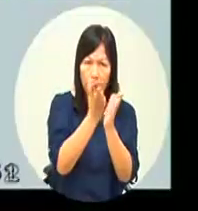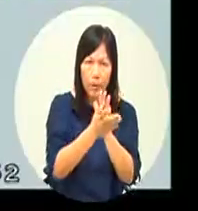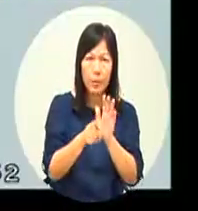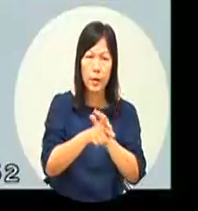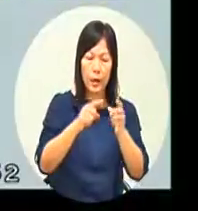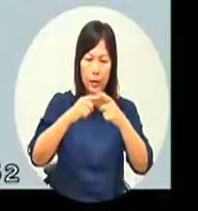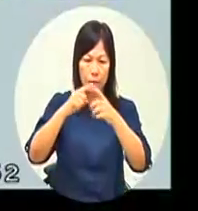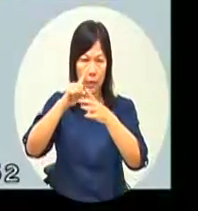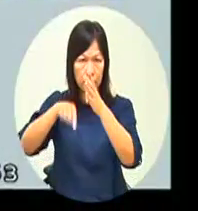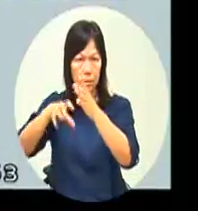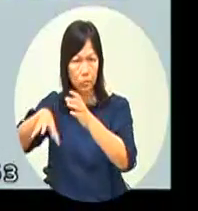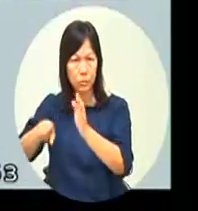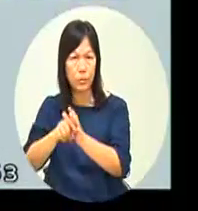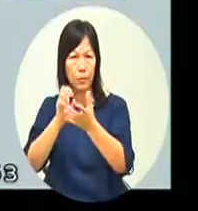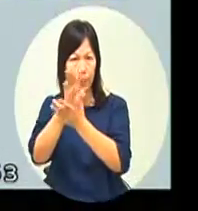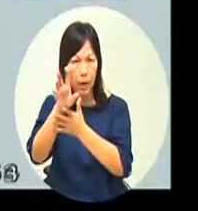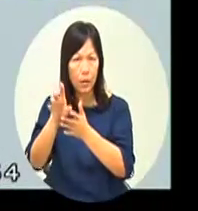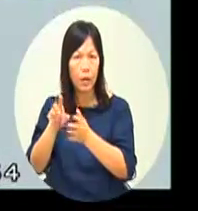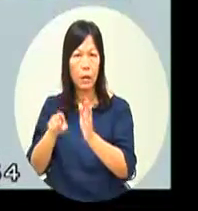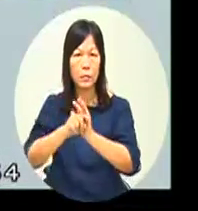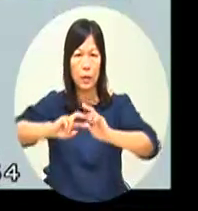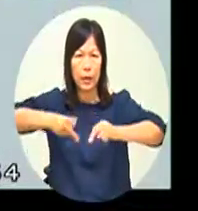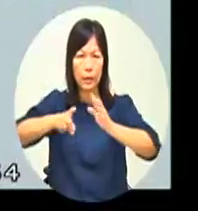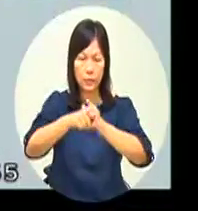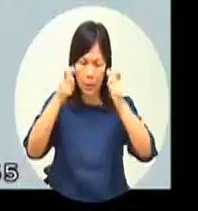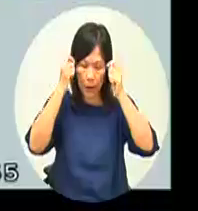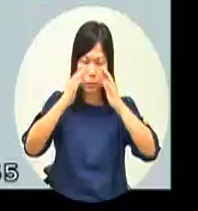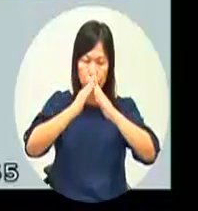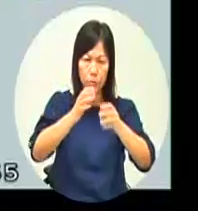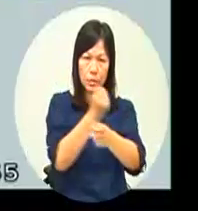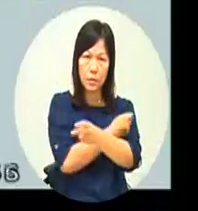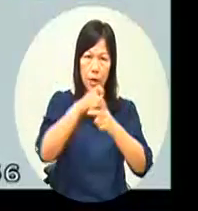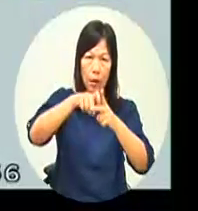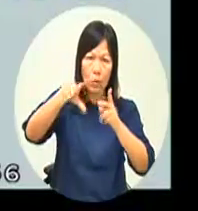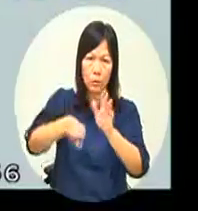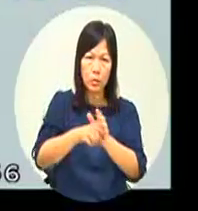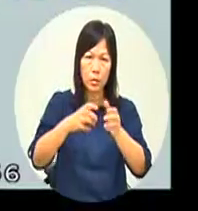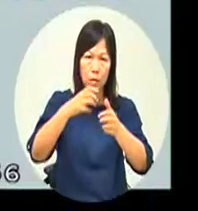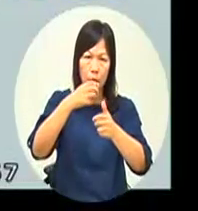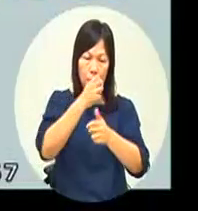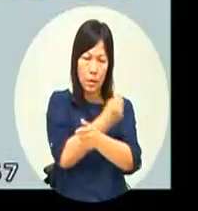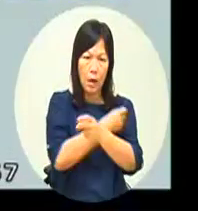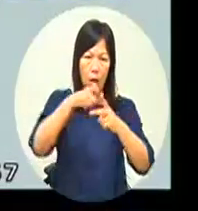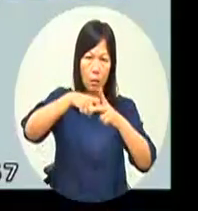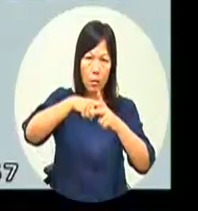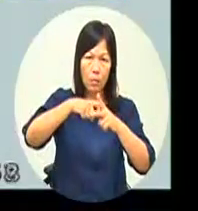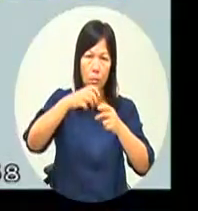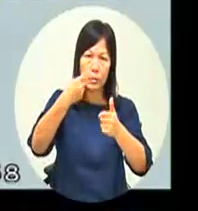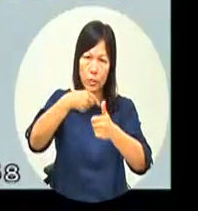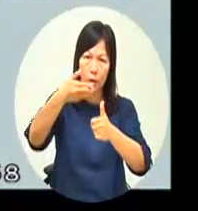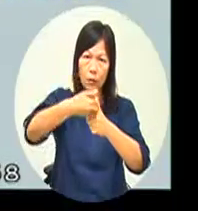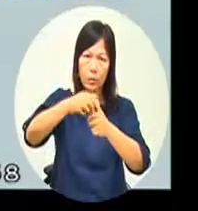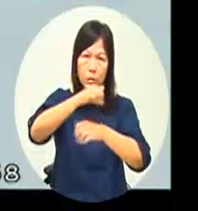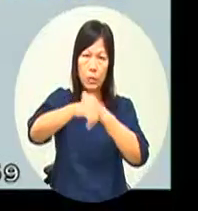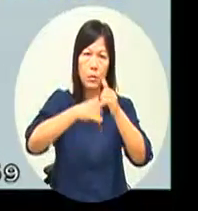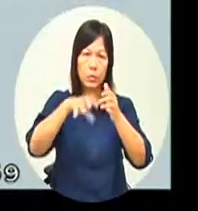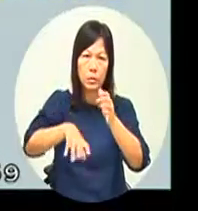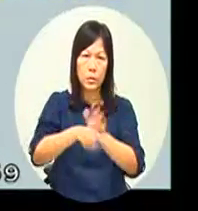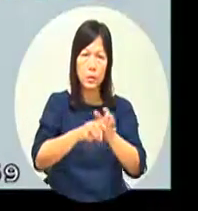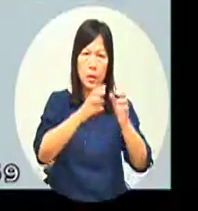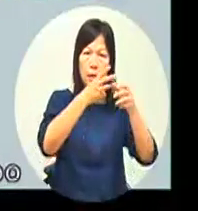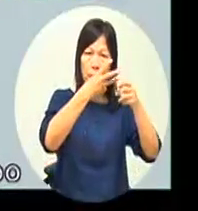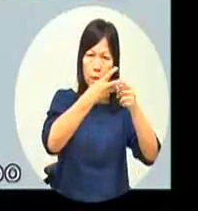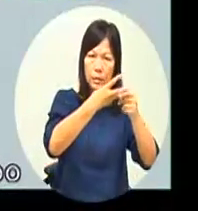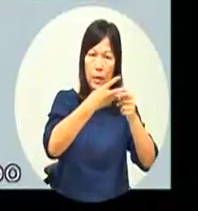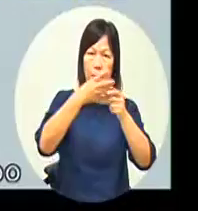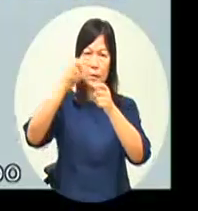雄市政府人事处案由修正高雄市政府劳工局劳工教育生活中心组织规程第三条及第十一条即